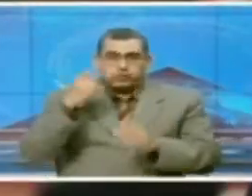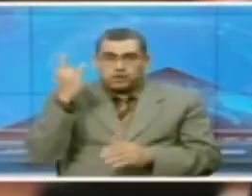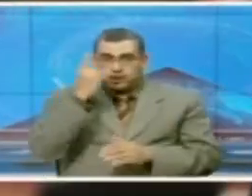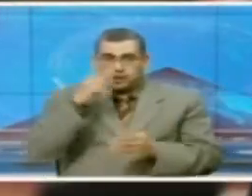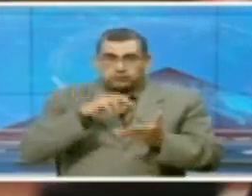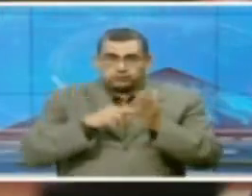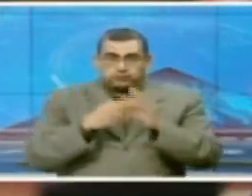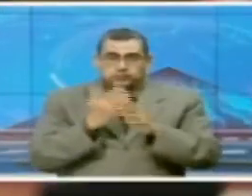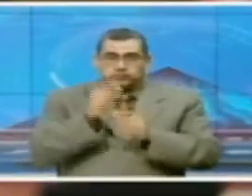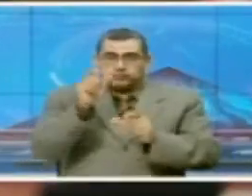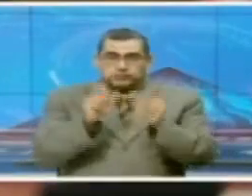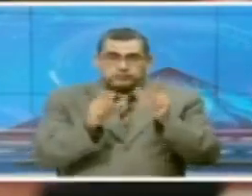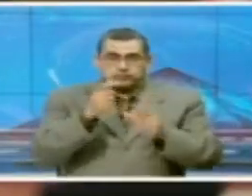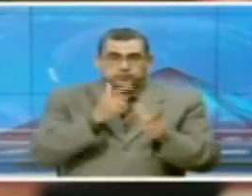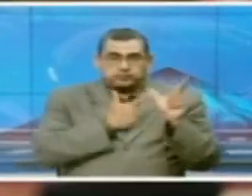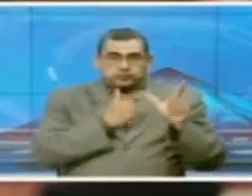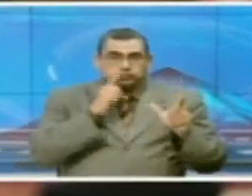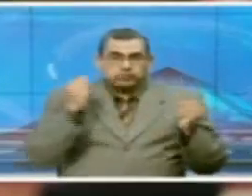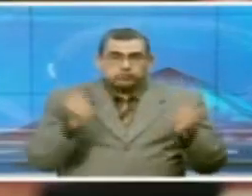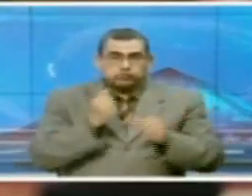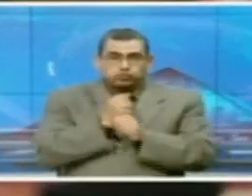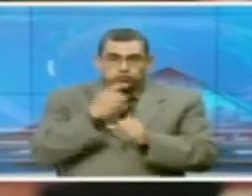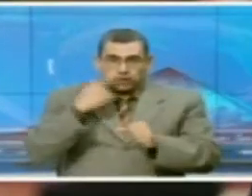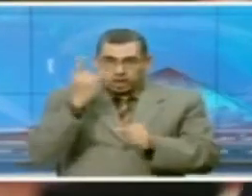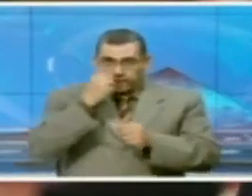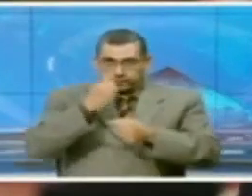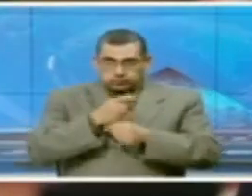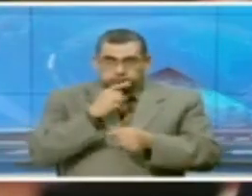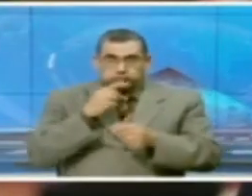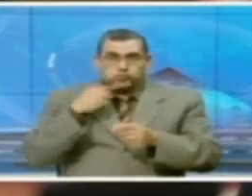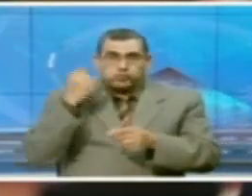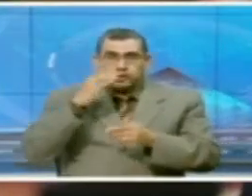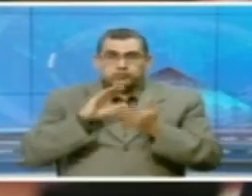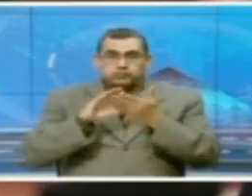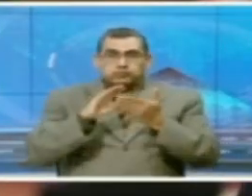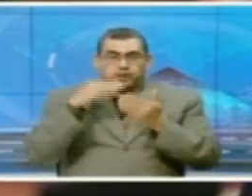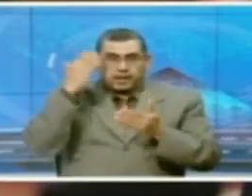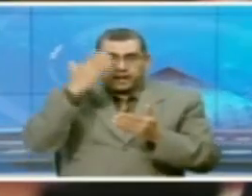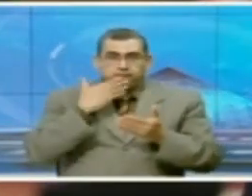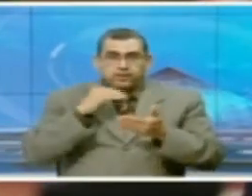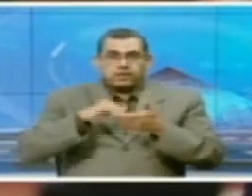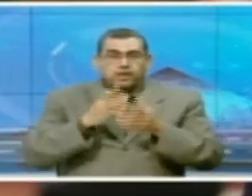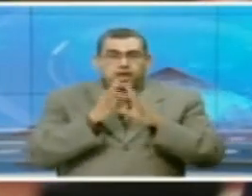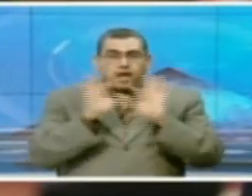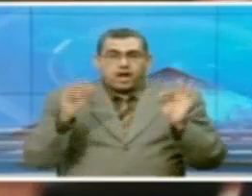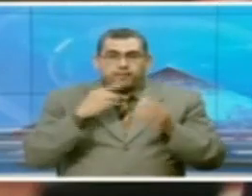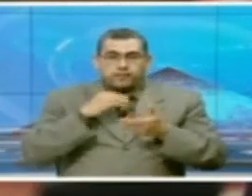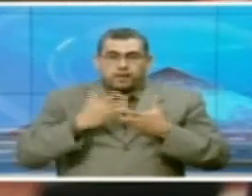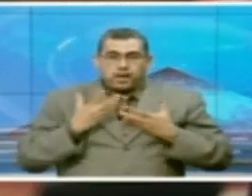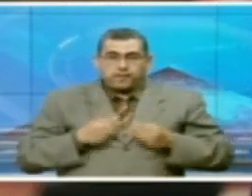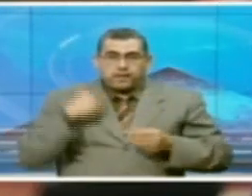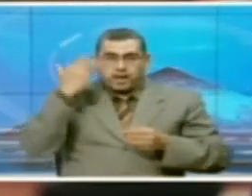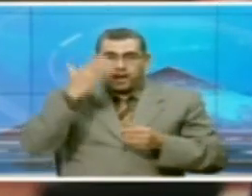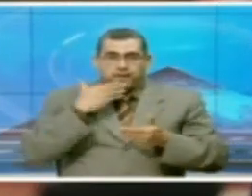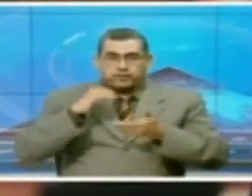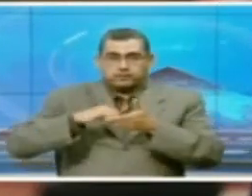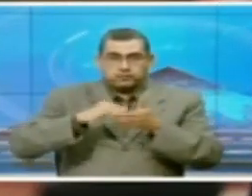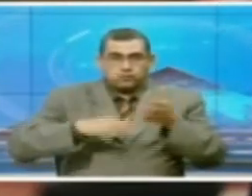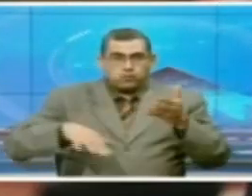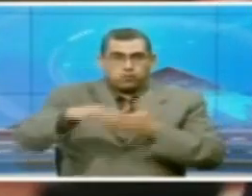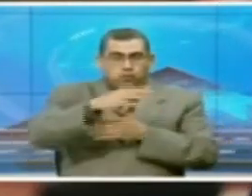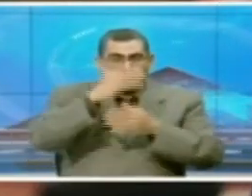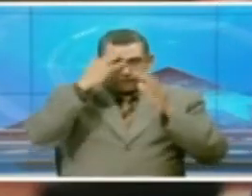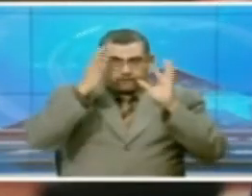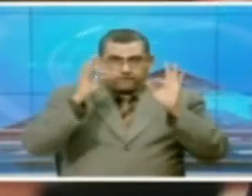الداخلية للكوادر الأمنية من الدول الإفريقية في ظل سعي الوزارة نحو تحقيق التكامل الأمني على المستوى الأفريقي وتوحيد